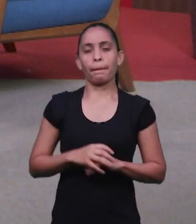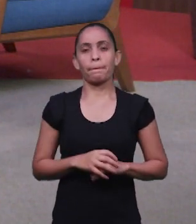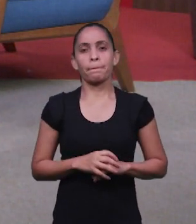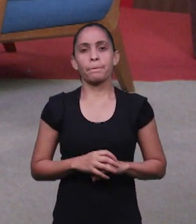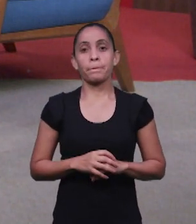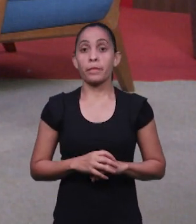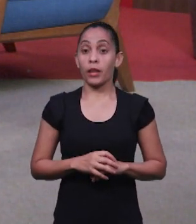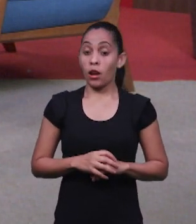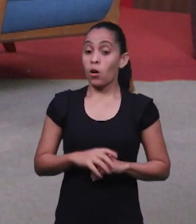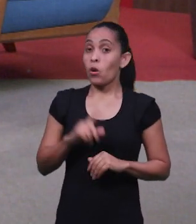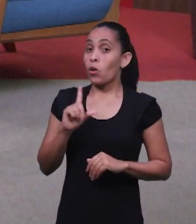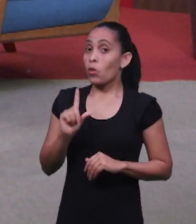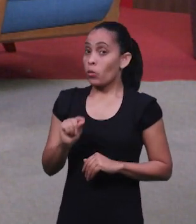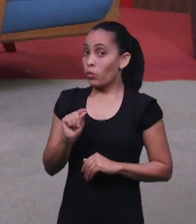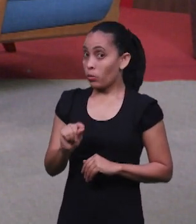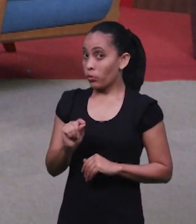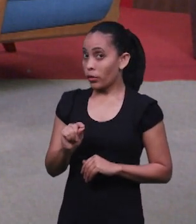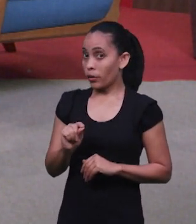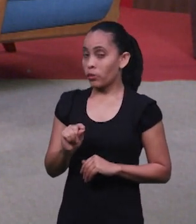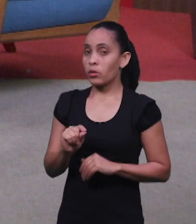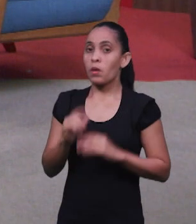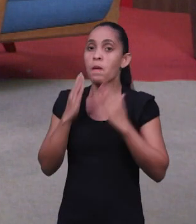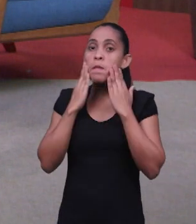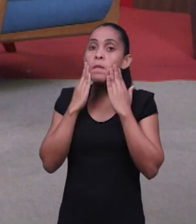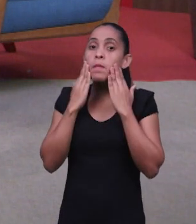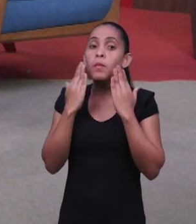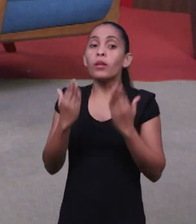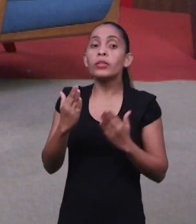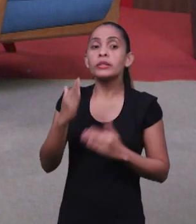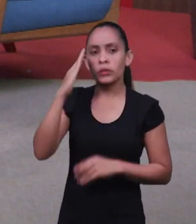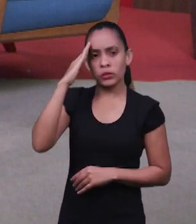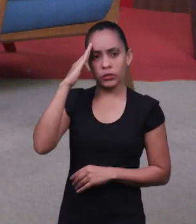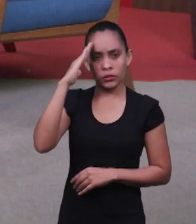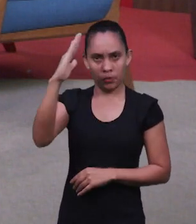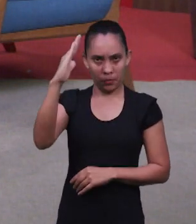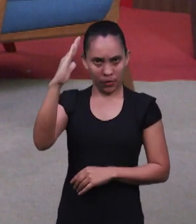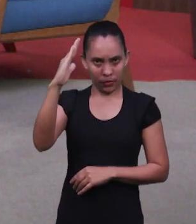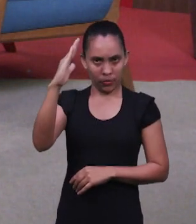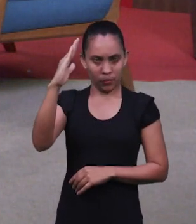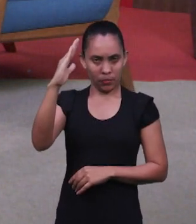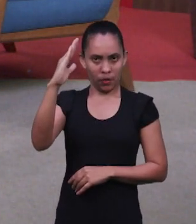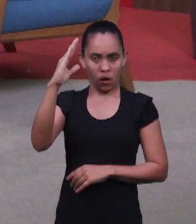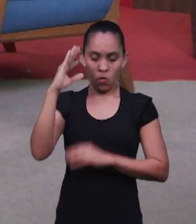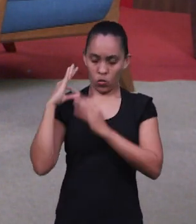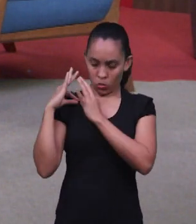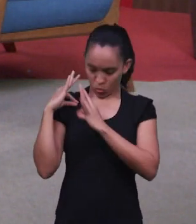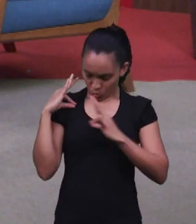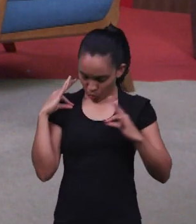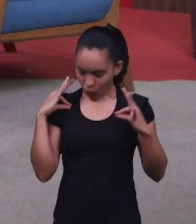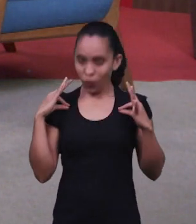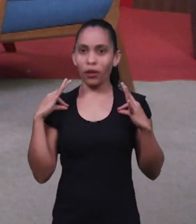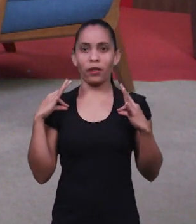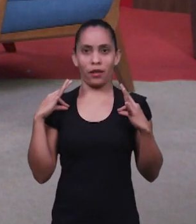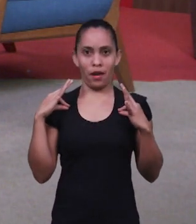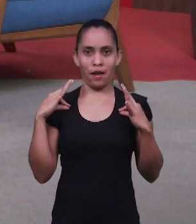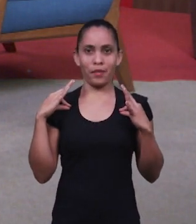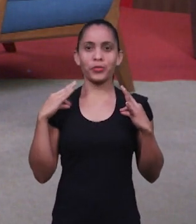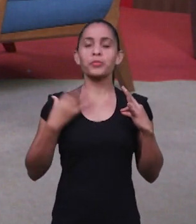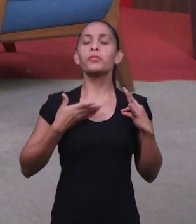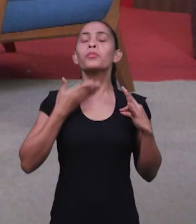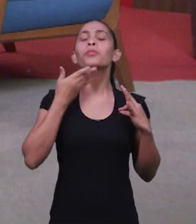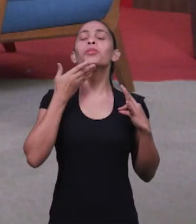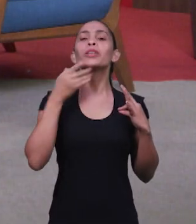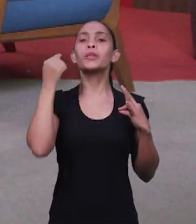Donc la mise en évidence d'un collier, Quand on met un collier, on met en évidence le